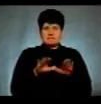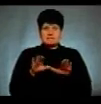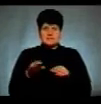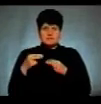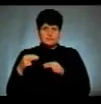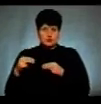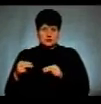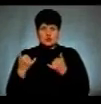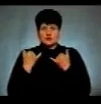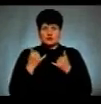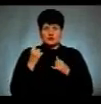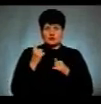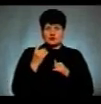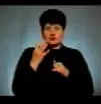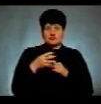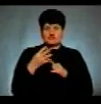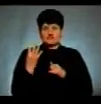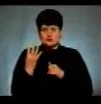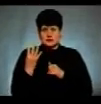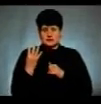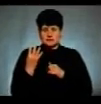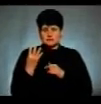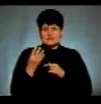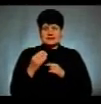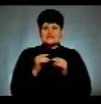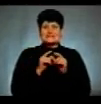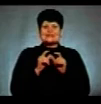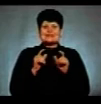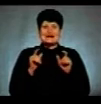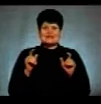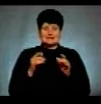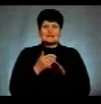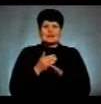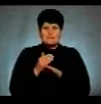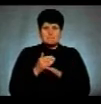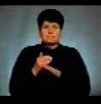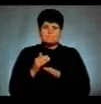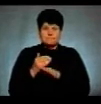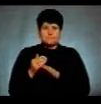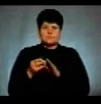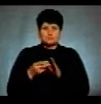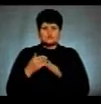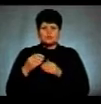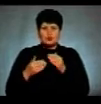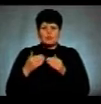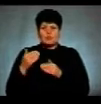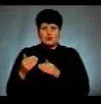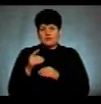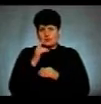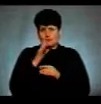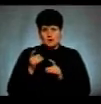відпуску, а вже сьогодні є 144. Тобто заклади поступово, планомірно і досить